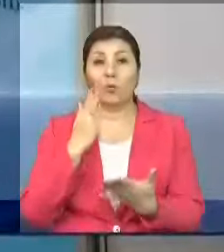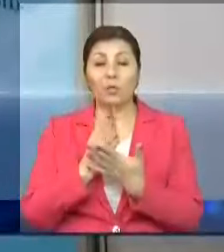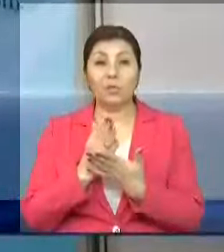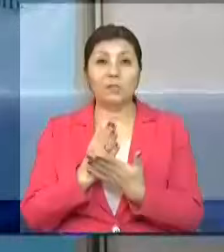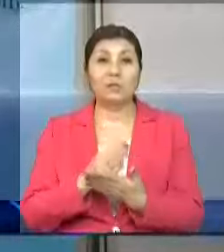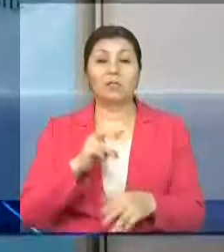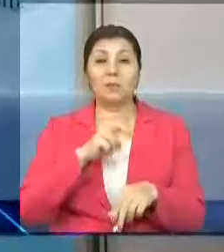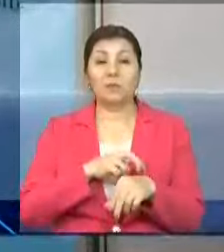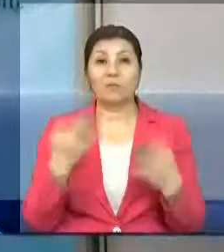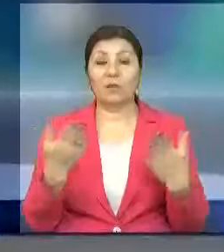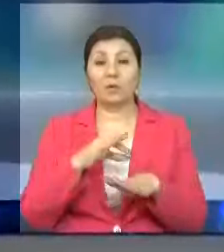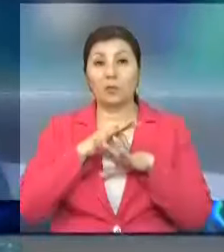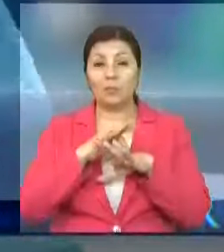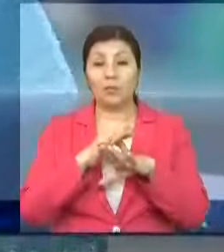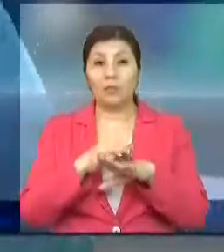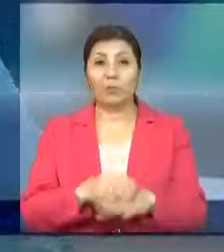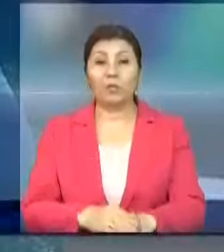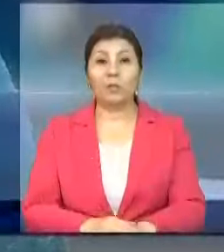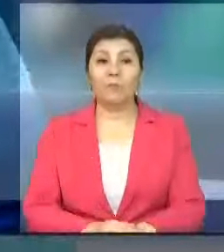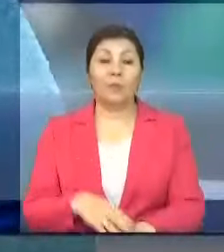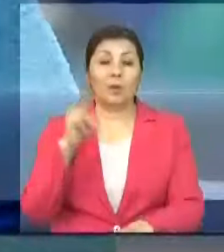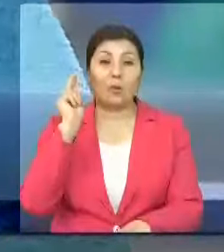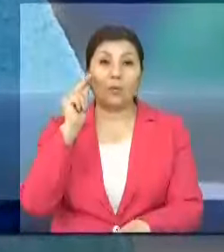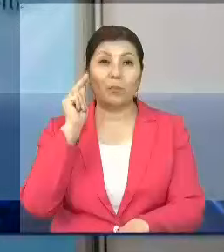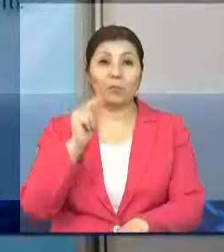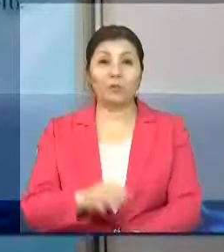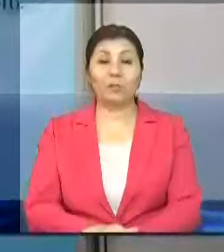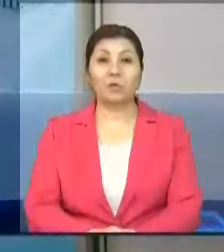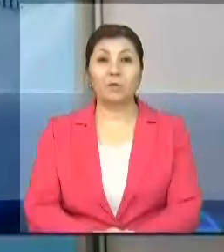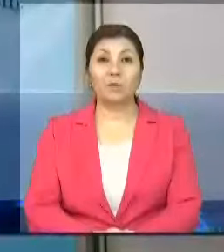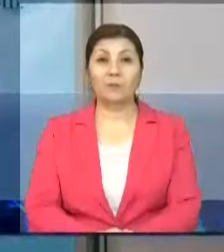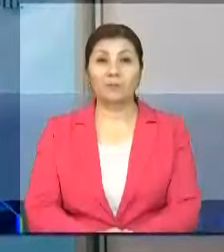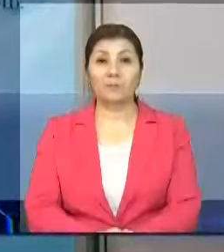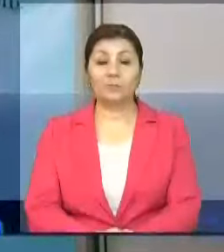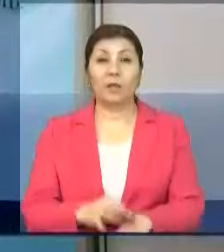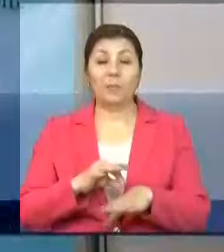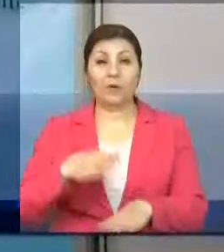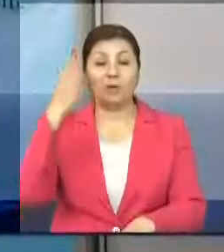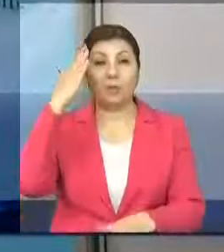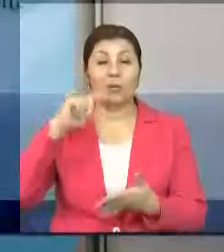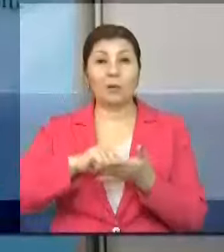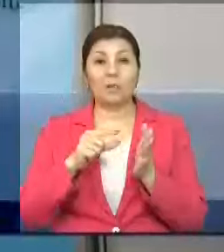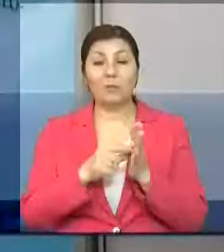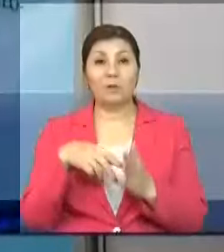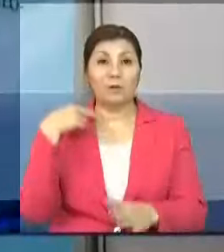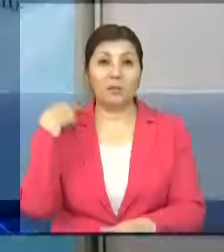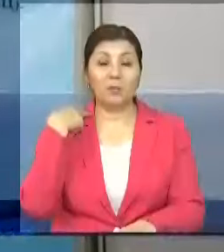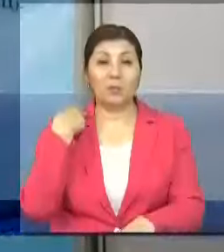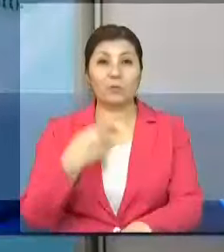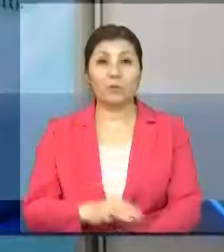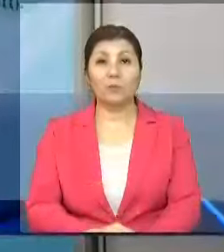проводят здесь у нас на нашей базе. Они обучены, были проведены мастер-классы за рубежом и